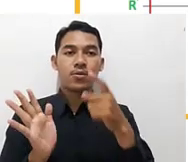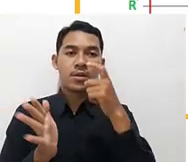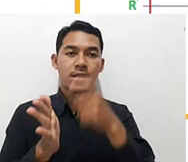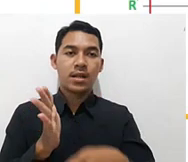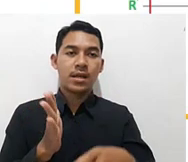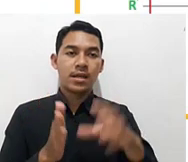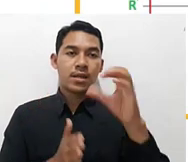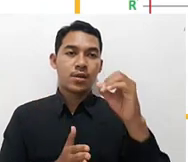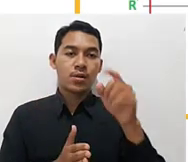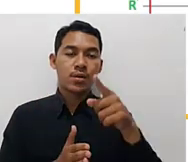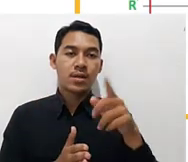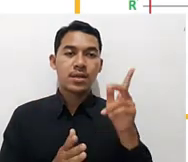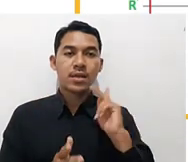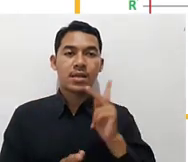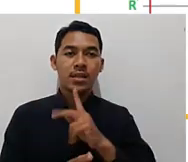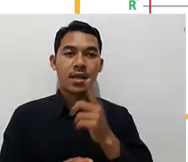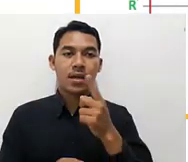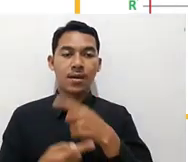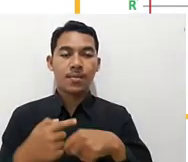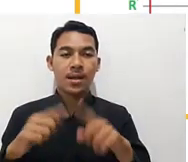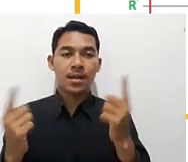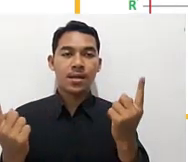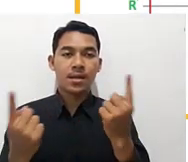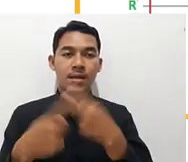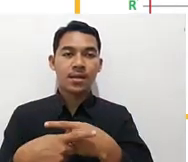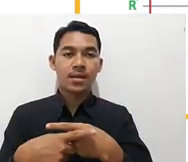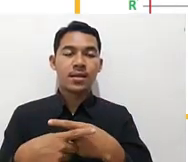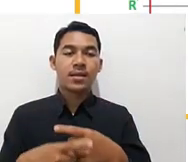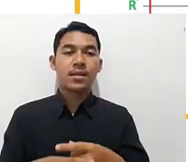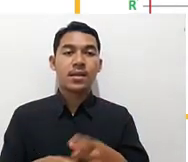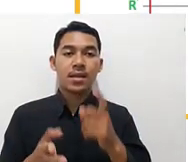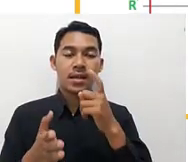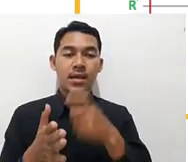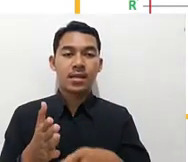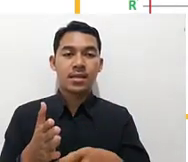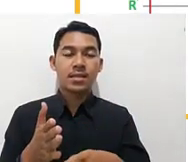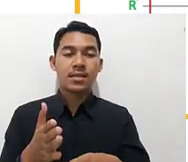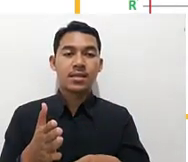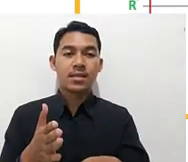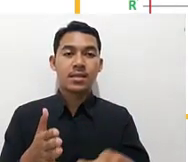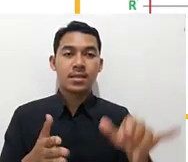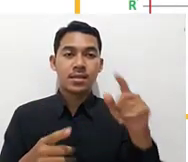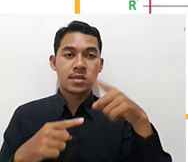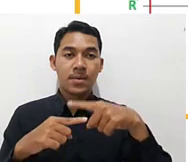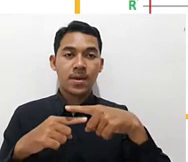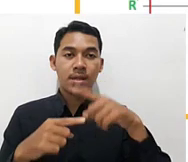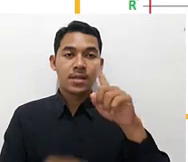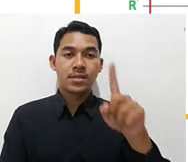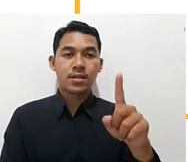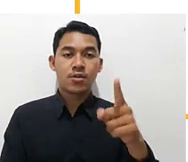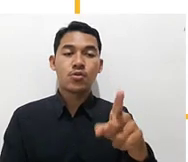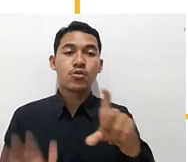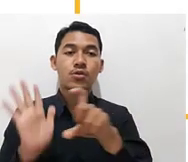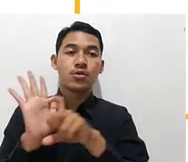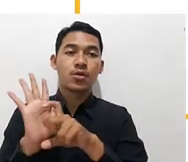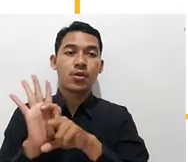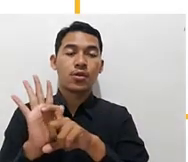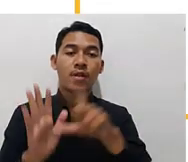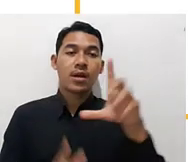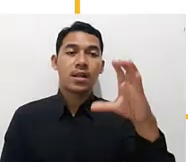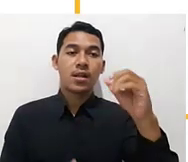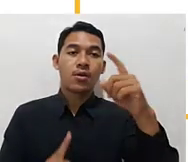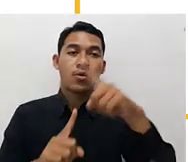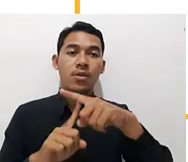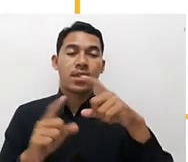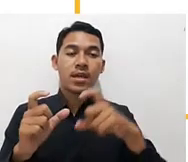kita inversin, dibalikin nih nilainya. Jadi hasilnya ntar sama dengan satu. Nah, itu kayak gitu contohnya. Itu contoh yang large.